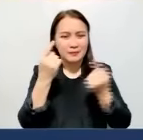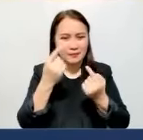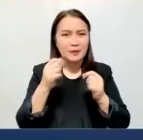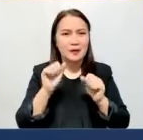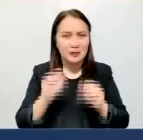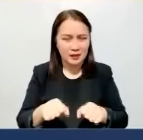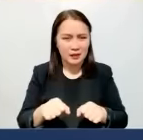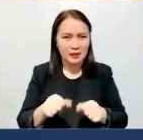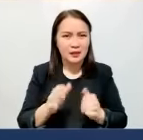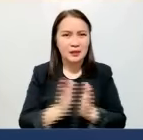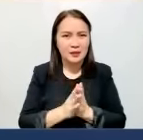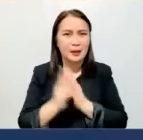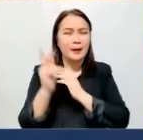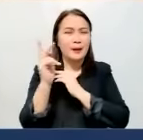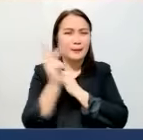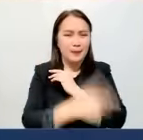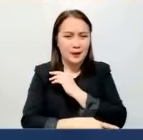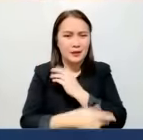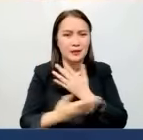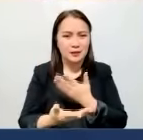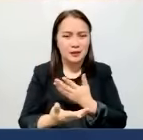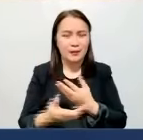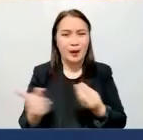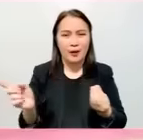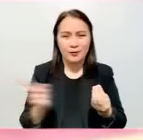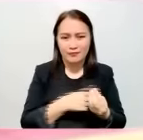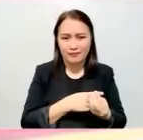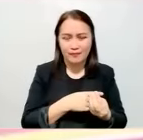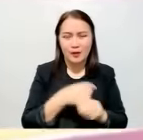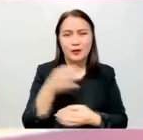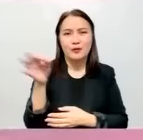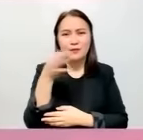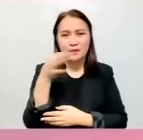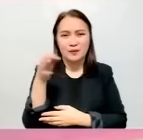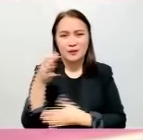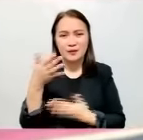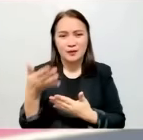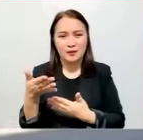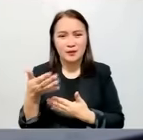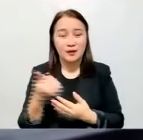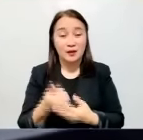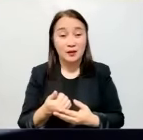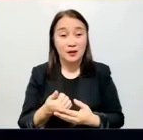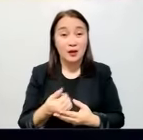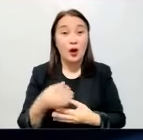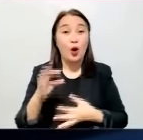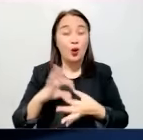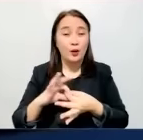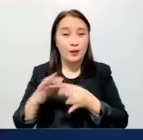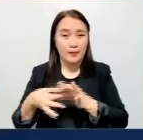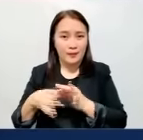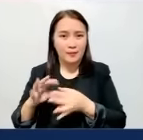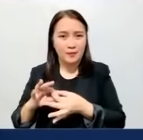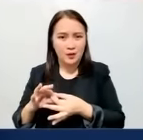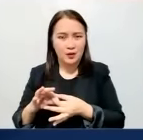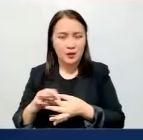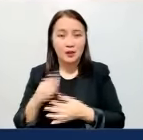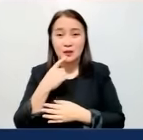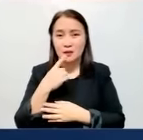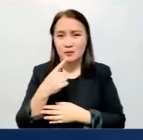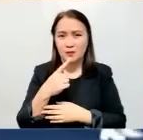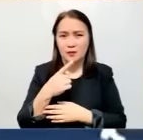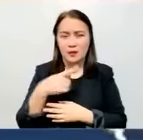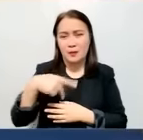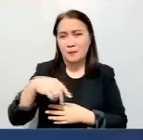consequence ng bansa ay pag-ban ng Philippine flag sa international sporting events katulad ng Olympics. Sabi naman ng Philippine Sports Commission o